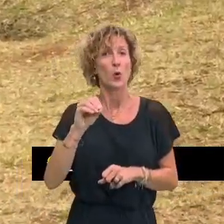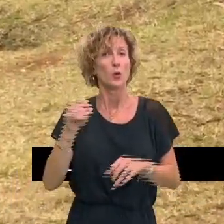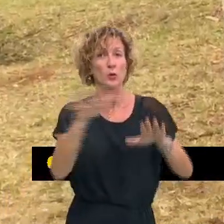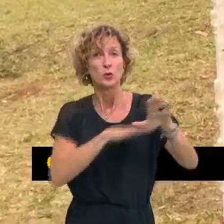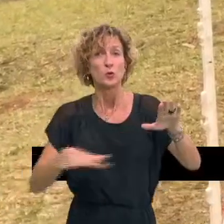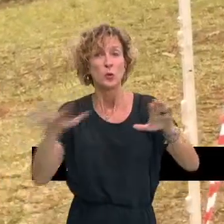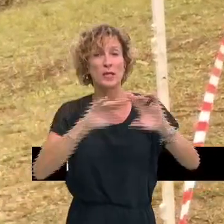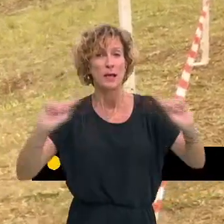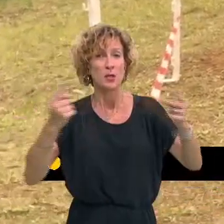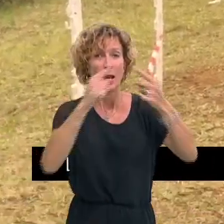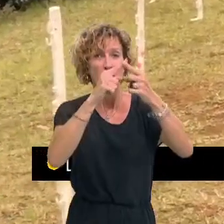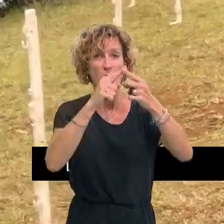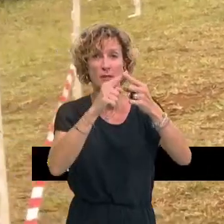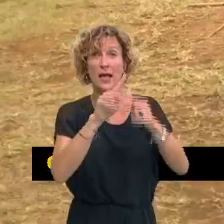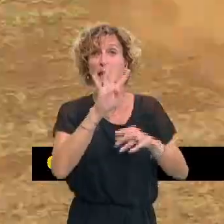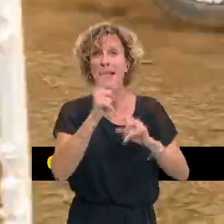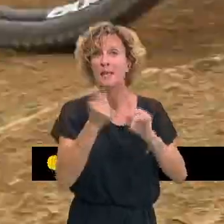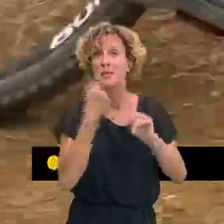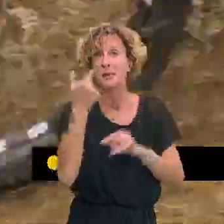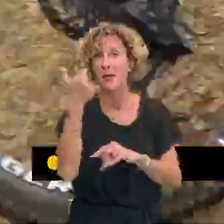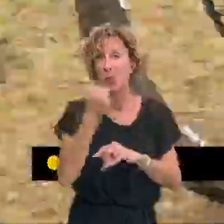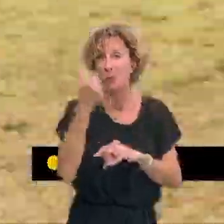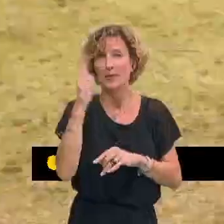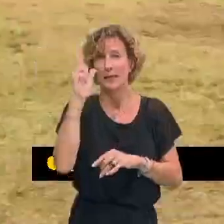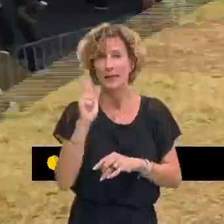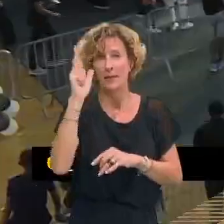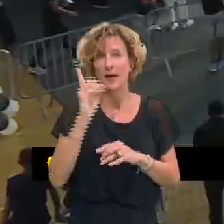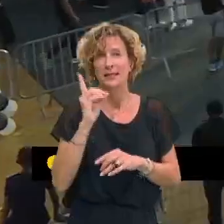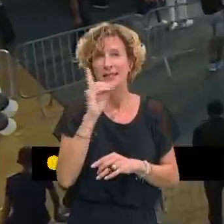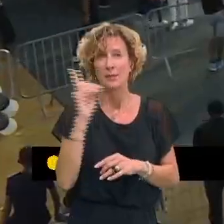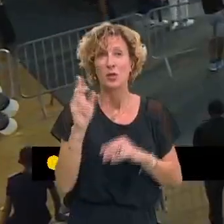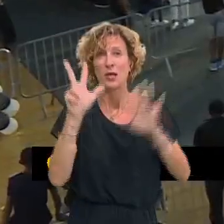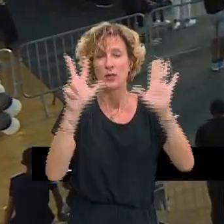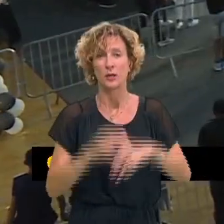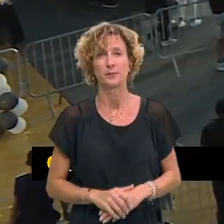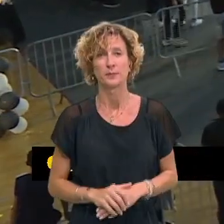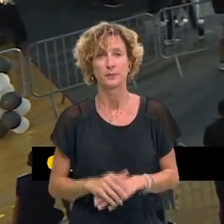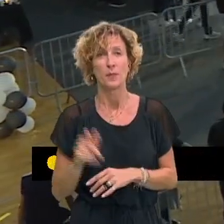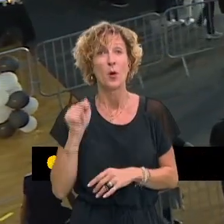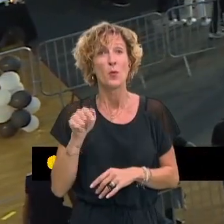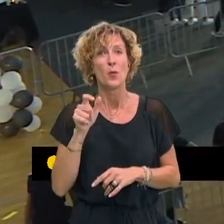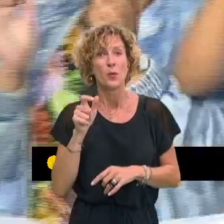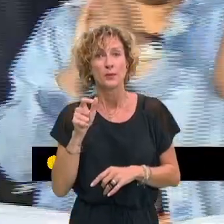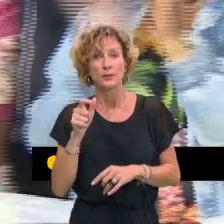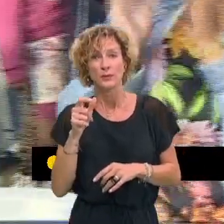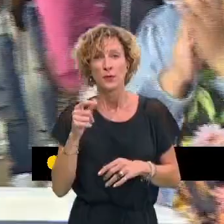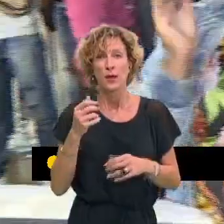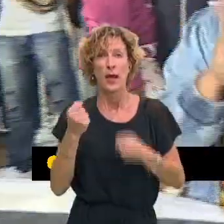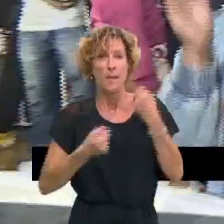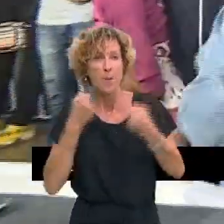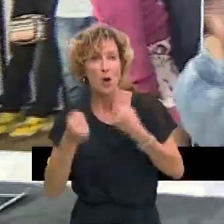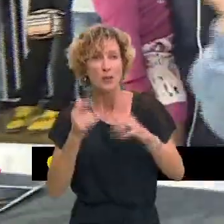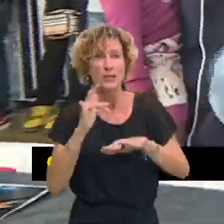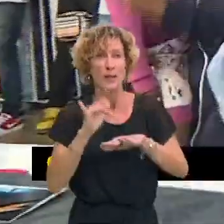la montagne. Au menu, 4 spéciales chronométrées. Départ de la première dimanche à 8h. Pour les amateurs de boxe pied-point, rendez-vous